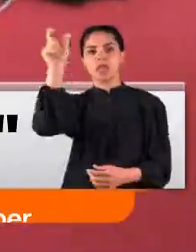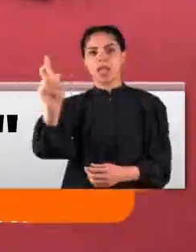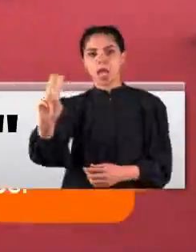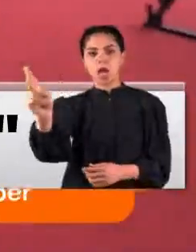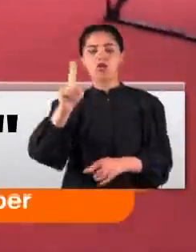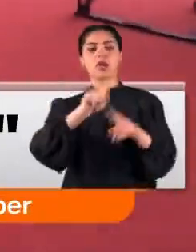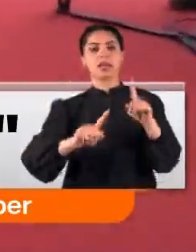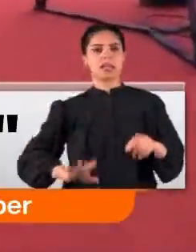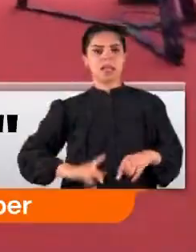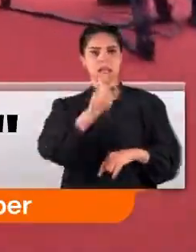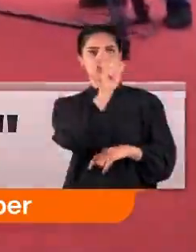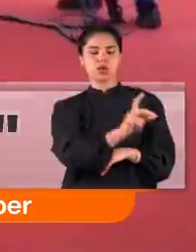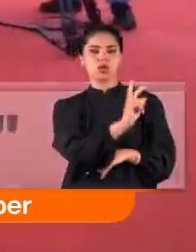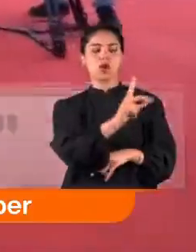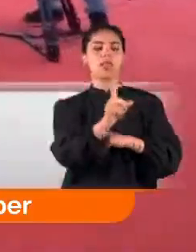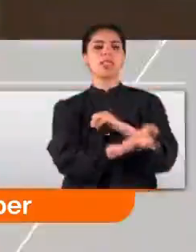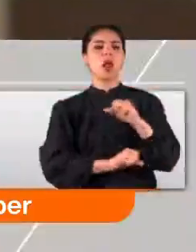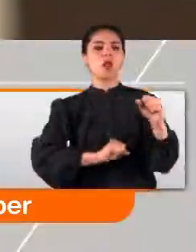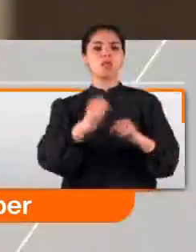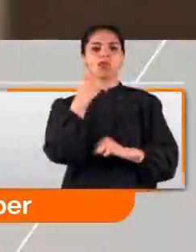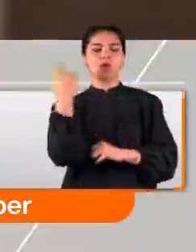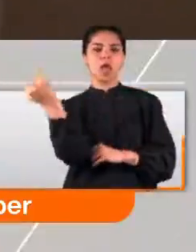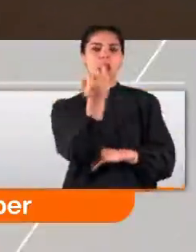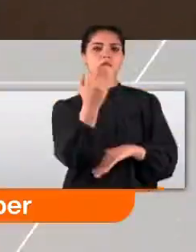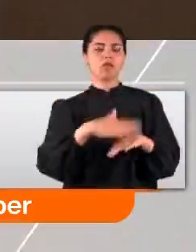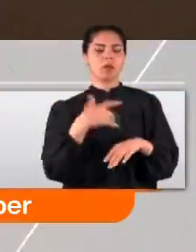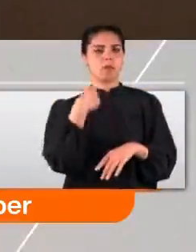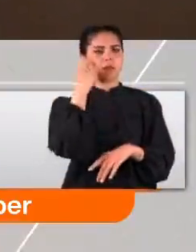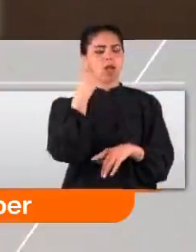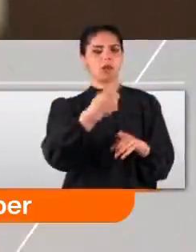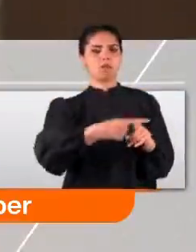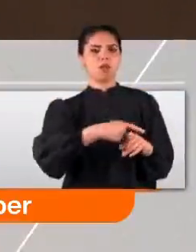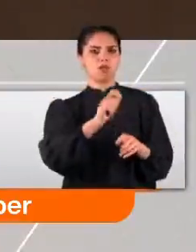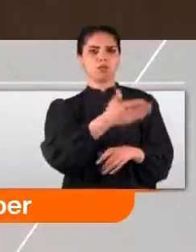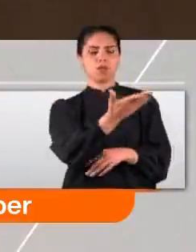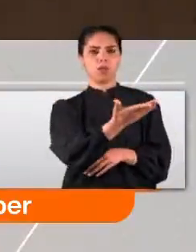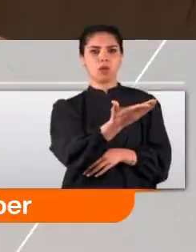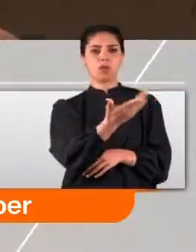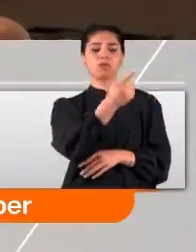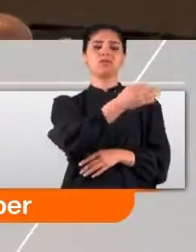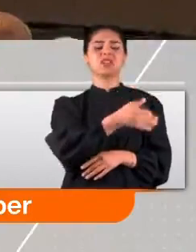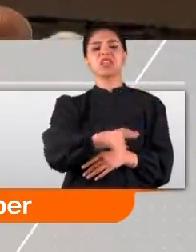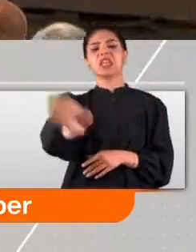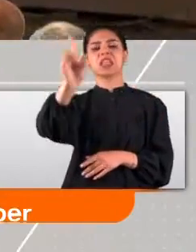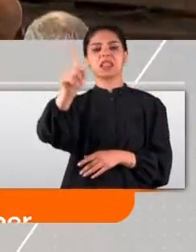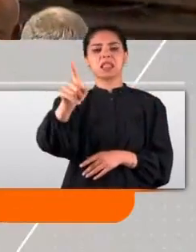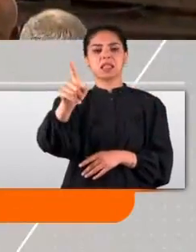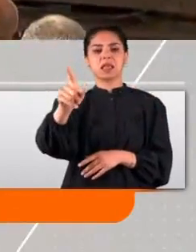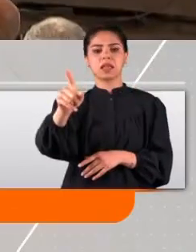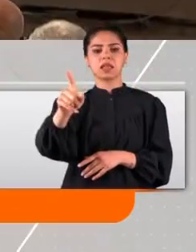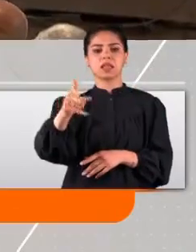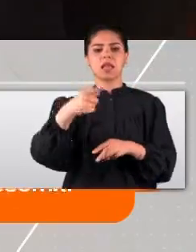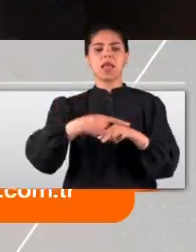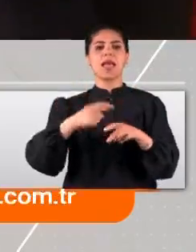Kılıçdaroğlu'nu terörle mücadele üzerinden de eleştirdi. Bize akıl veriyor. Ne diyor? Gidin Esed'le